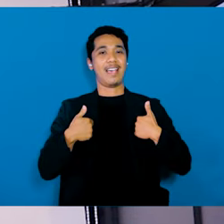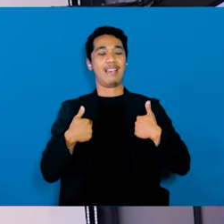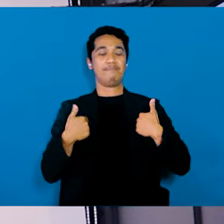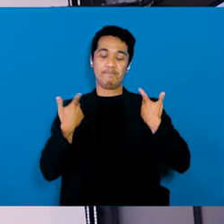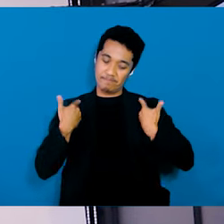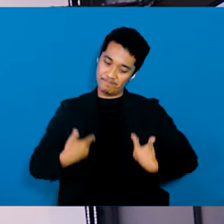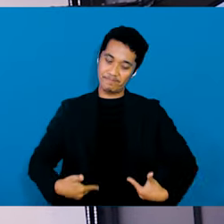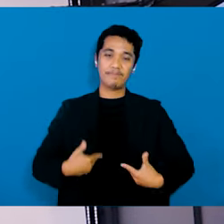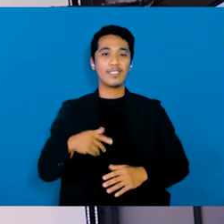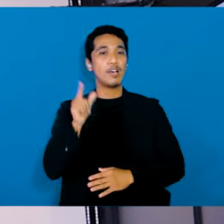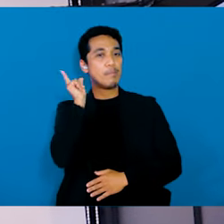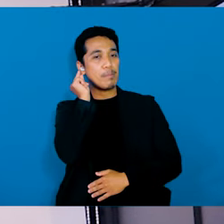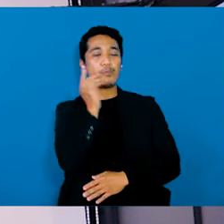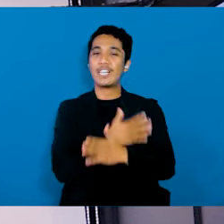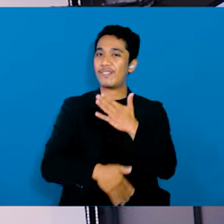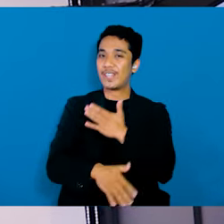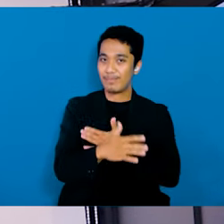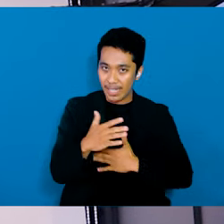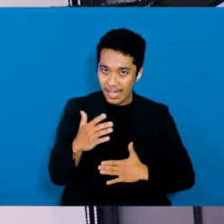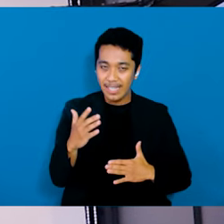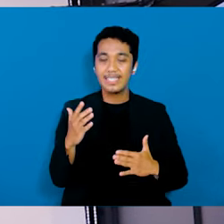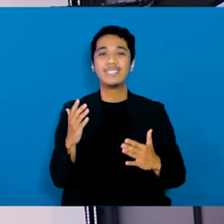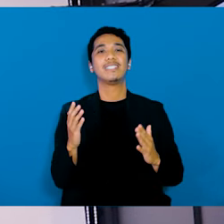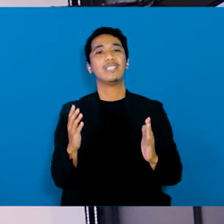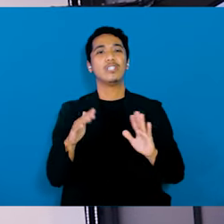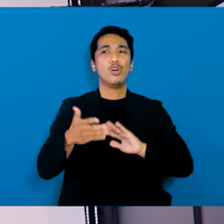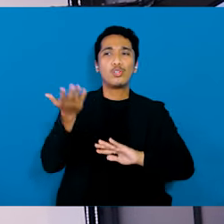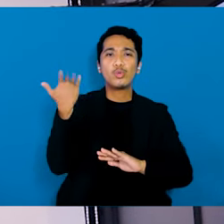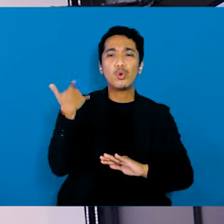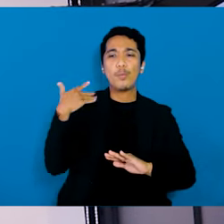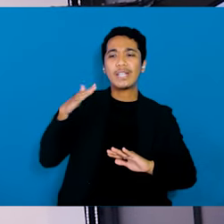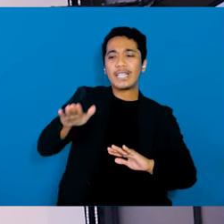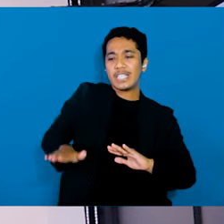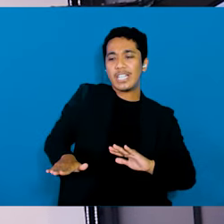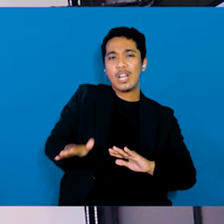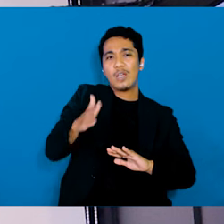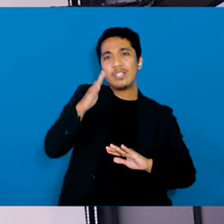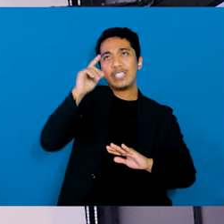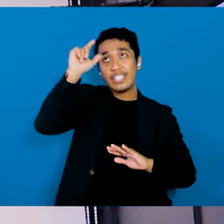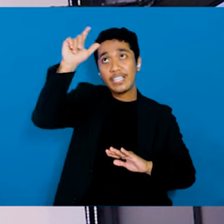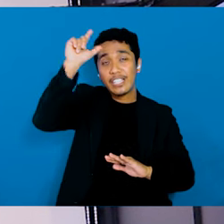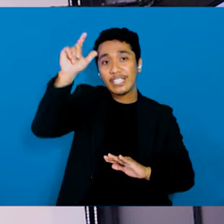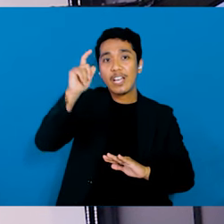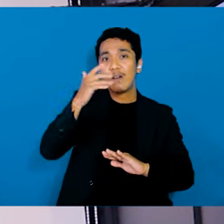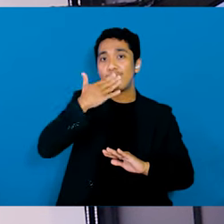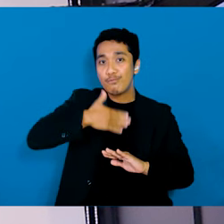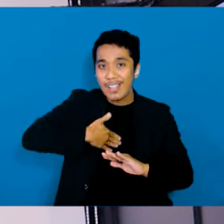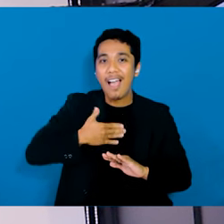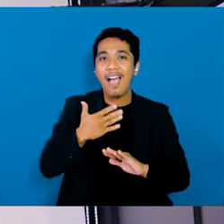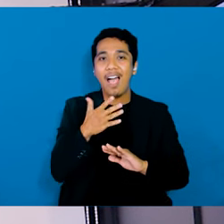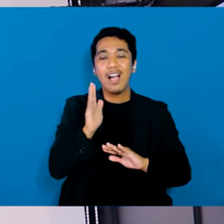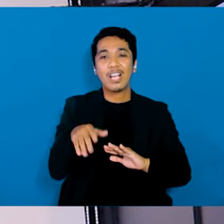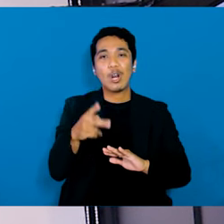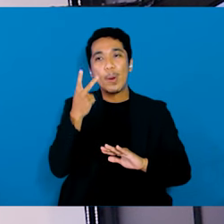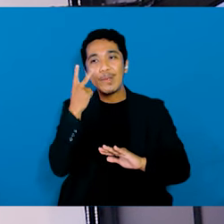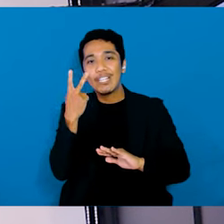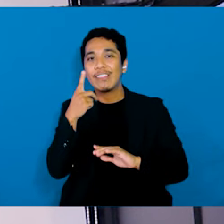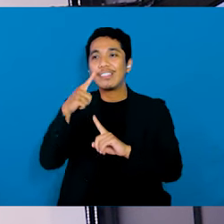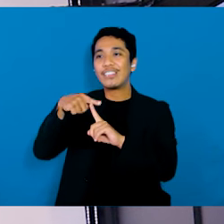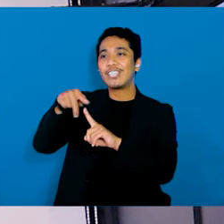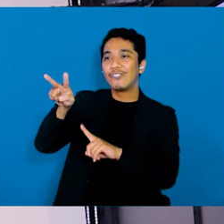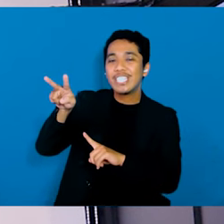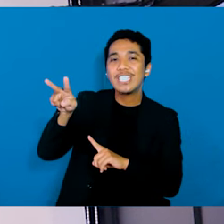sebagai perempuan difabel dulu pas kecil itu juga punya cita-cita, karena kita kalau melihat